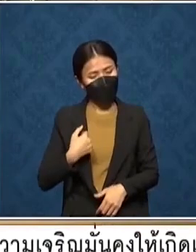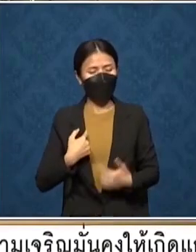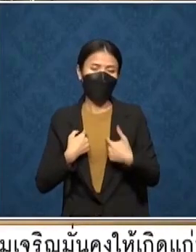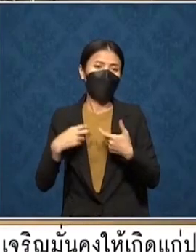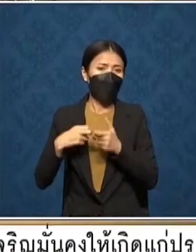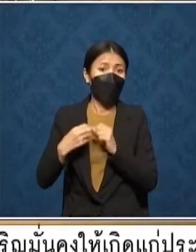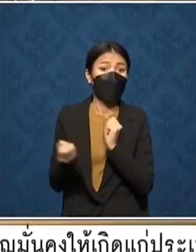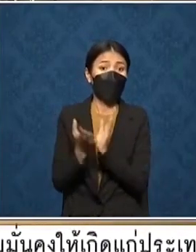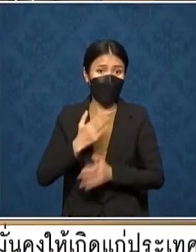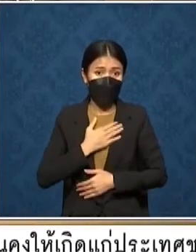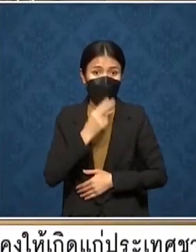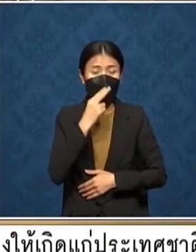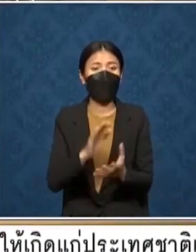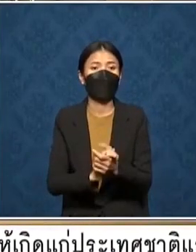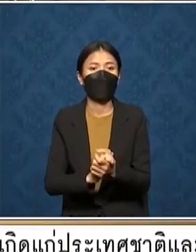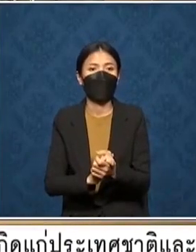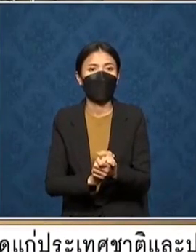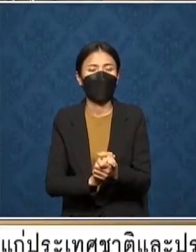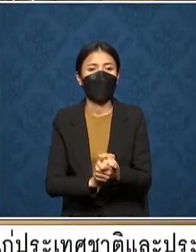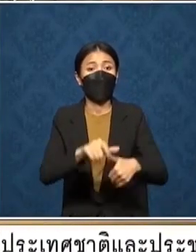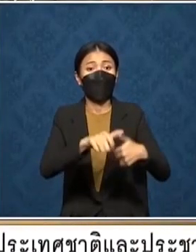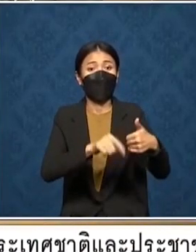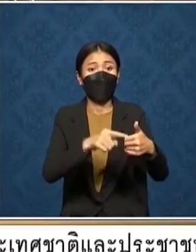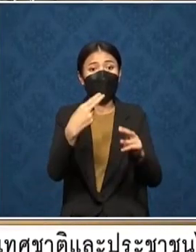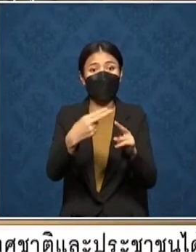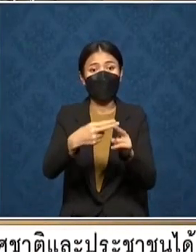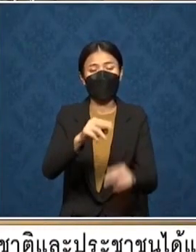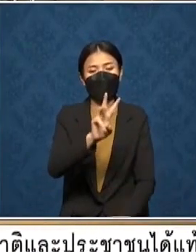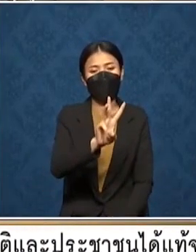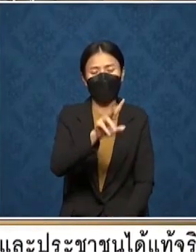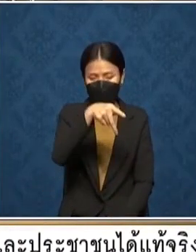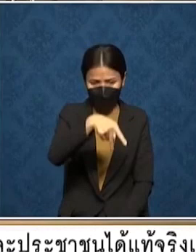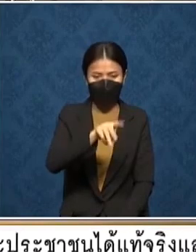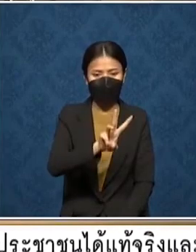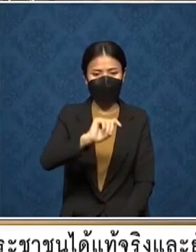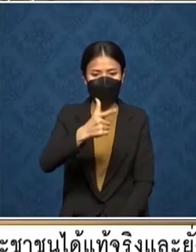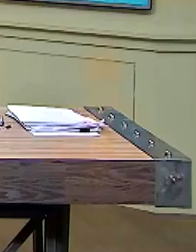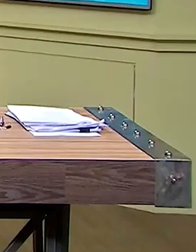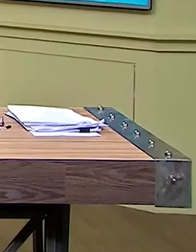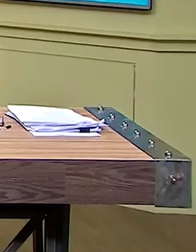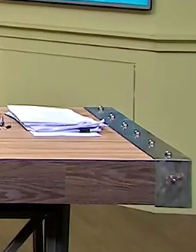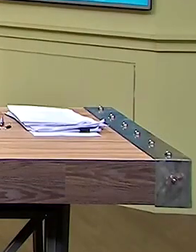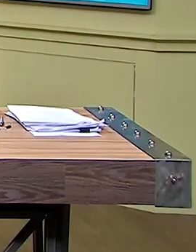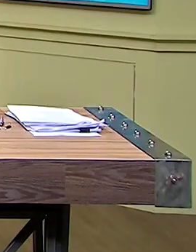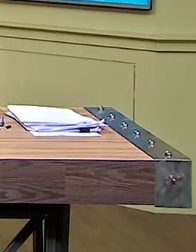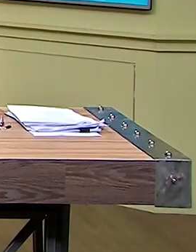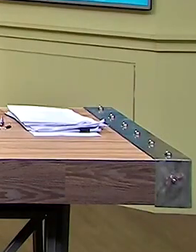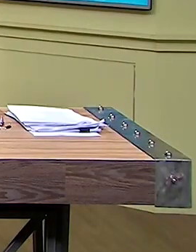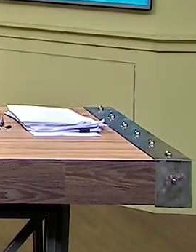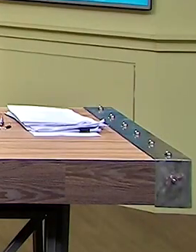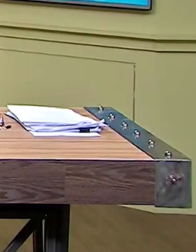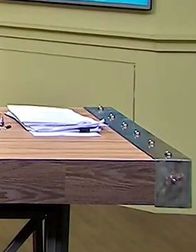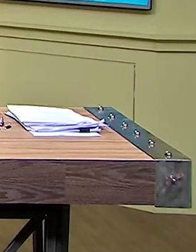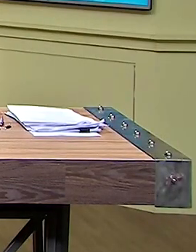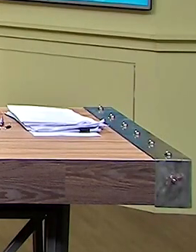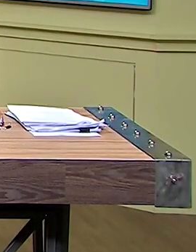าเข้าก็มีมาเยอะอะไรอย่าง นี้อ๋อมีมาเยอะเลยเหร อเอาขอบคุณมากครับ ขอบคุณนะคะคุณสุทิน ครับ